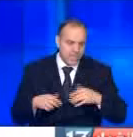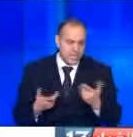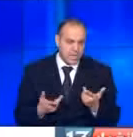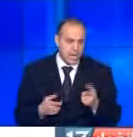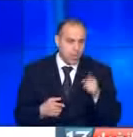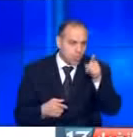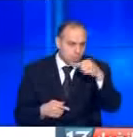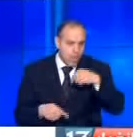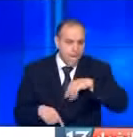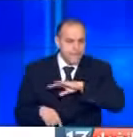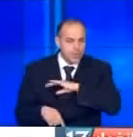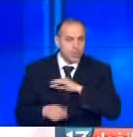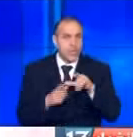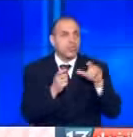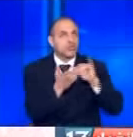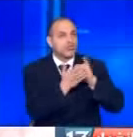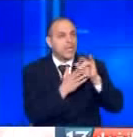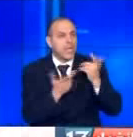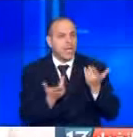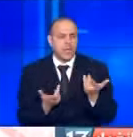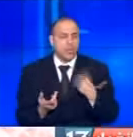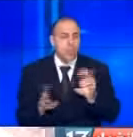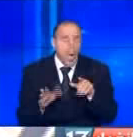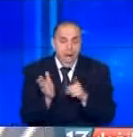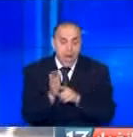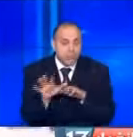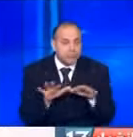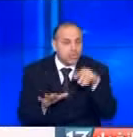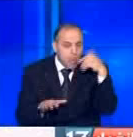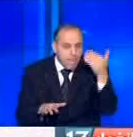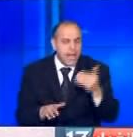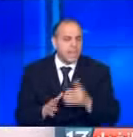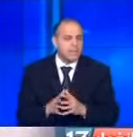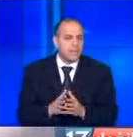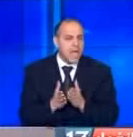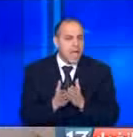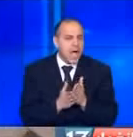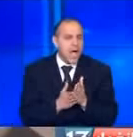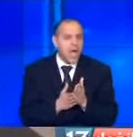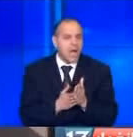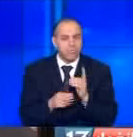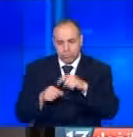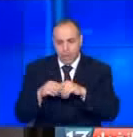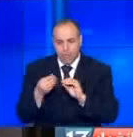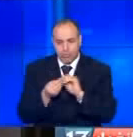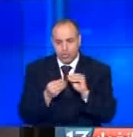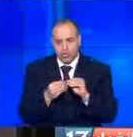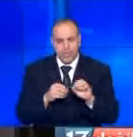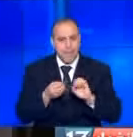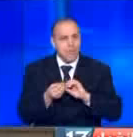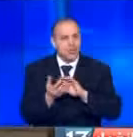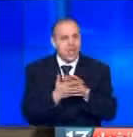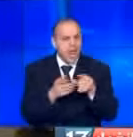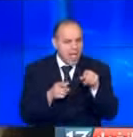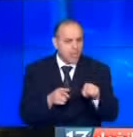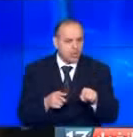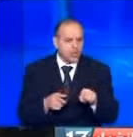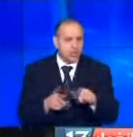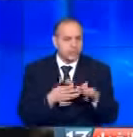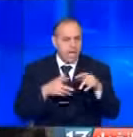وطنية معناتها عملنا الإجراءات الإدارية متاعنا وقررنا معناتها باش نحيوها زي ساعة إلى